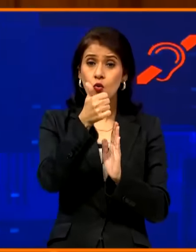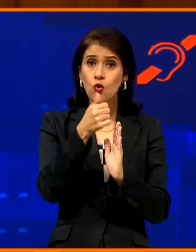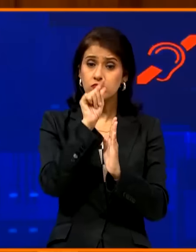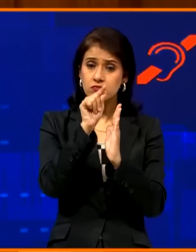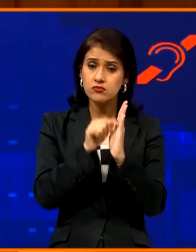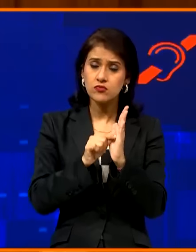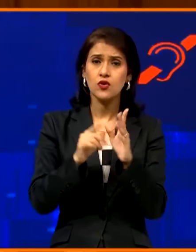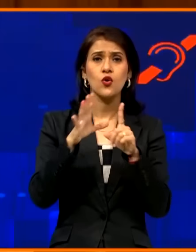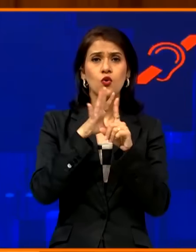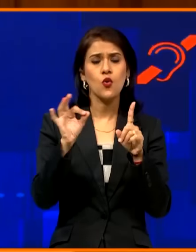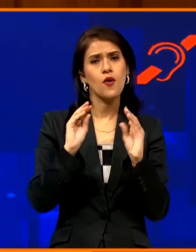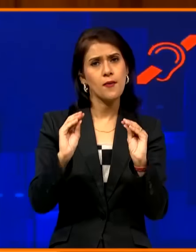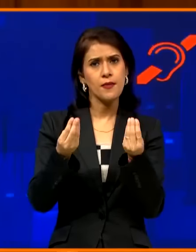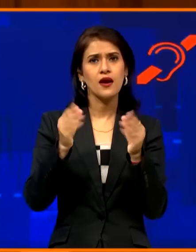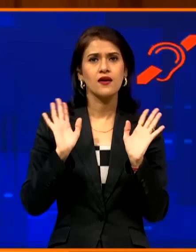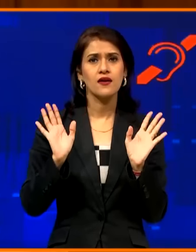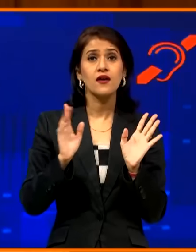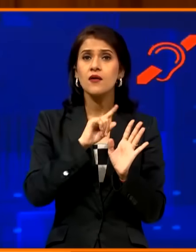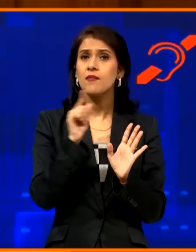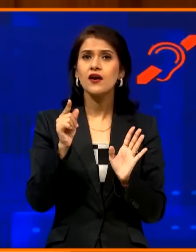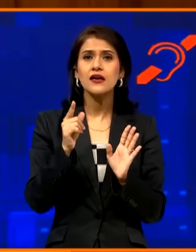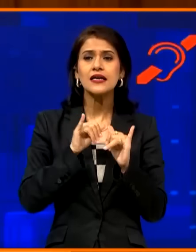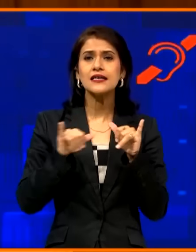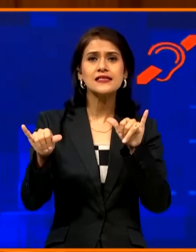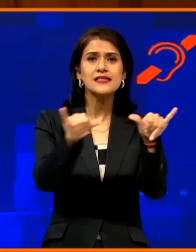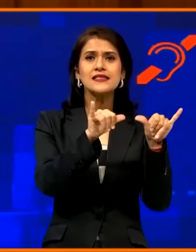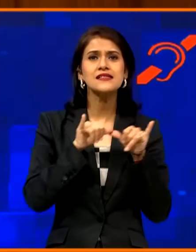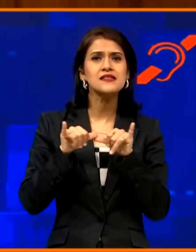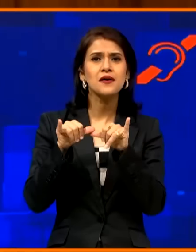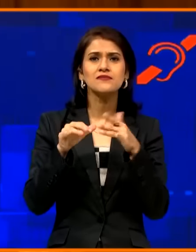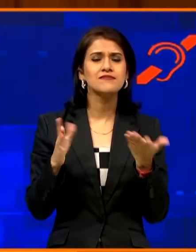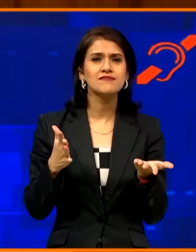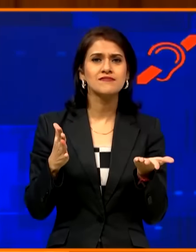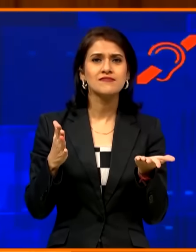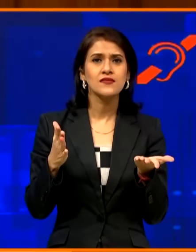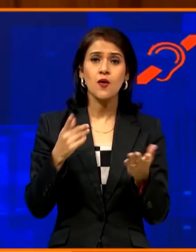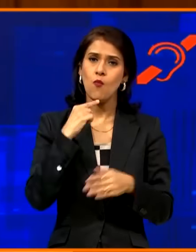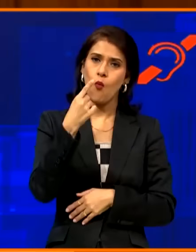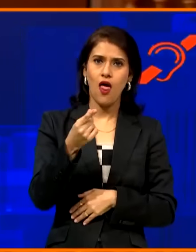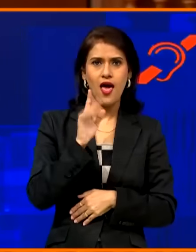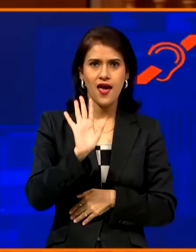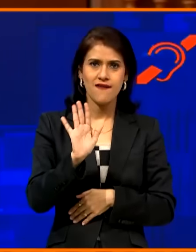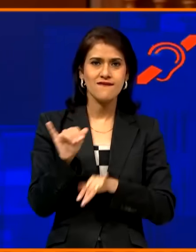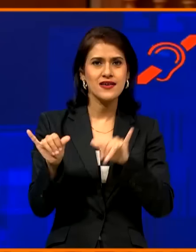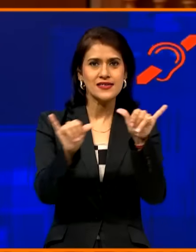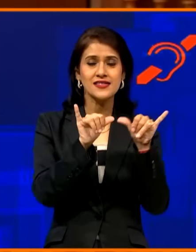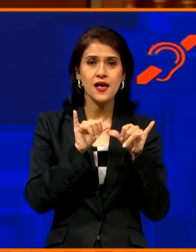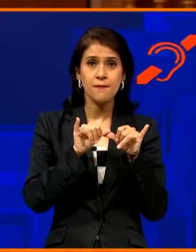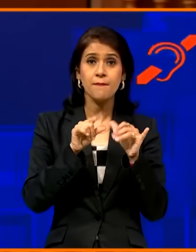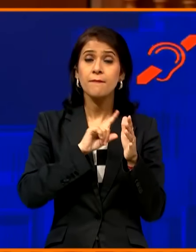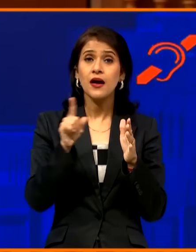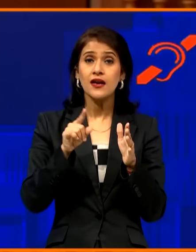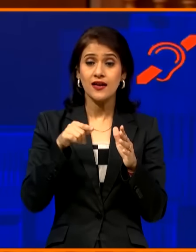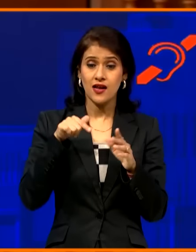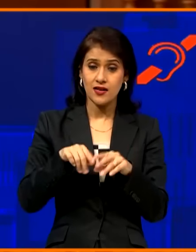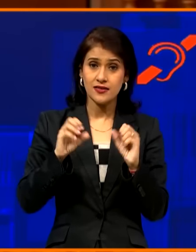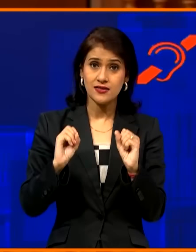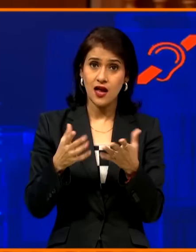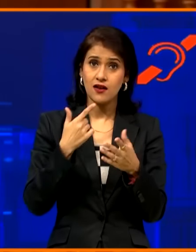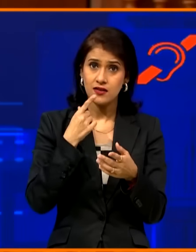कोई कोई इसके बारे में कोई यूनिफॉर्म नहीं है कहते हैं कि एक होना चाहिए अब जब एक होने की बात